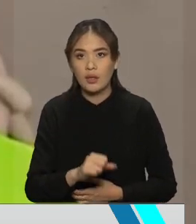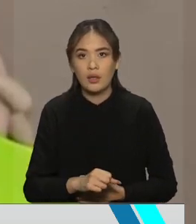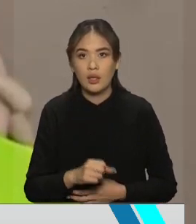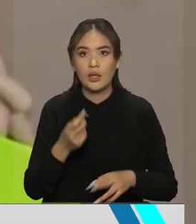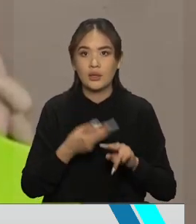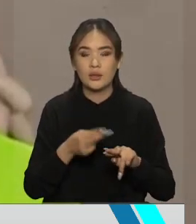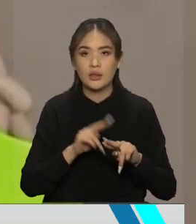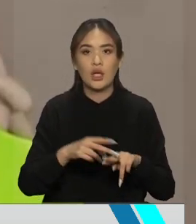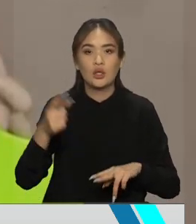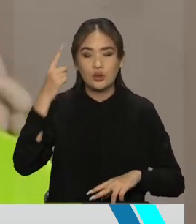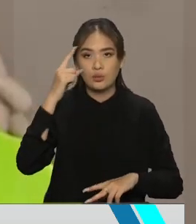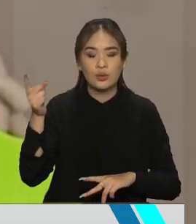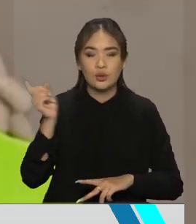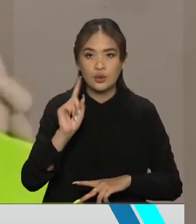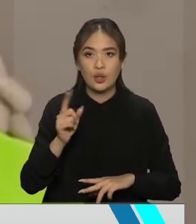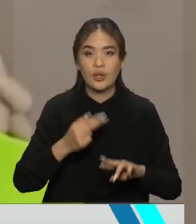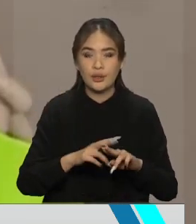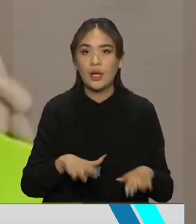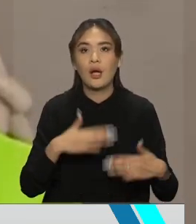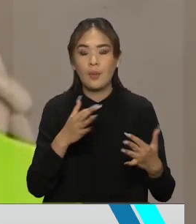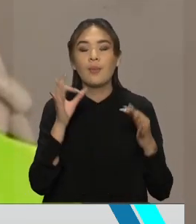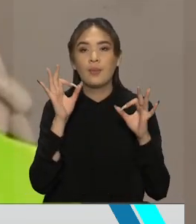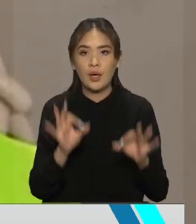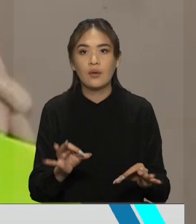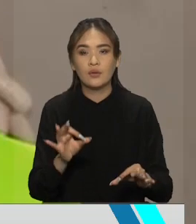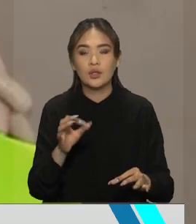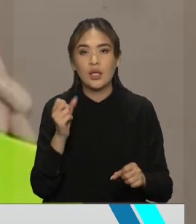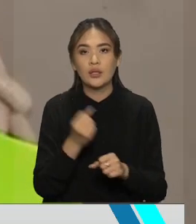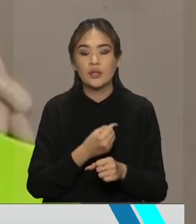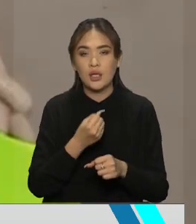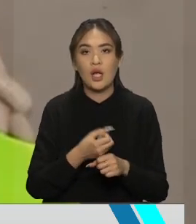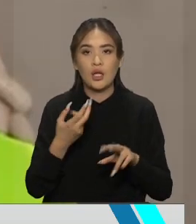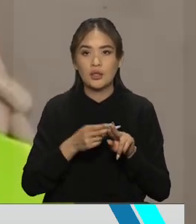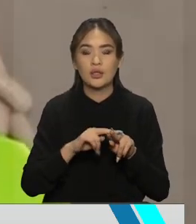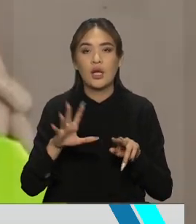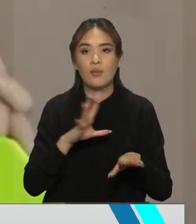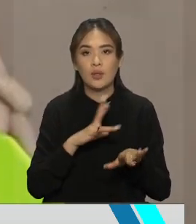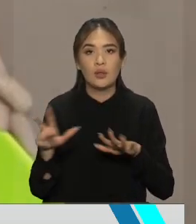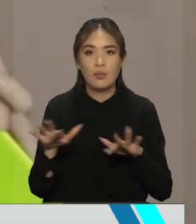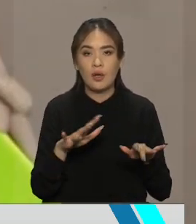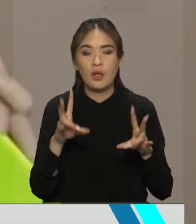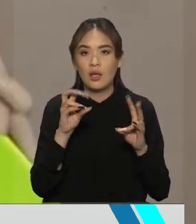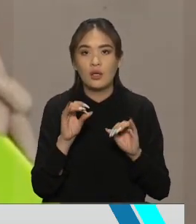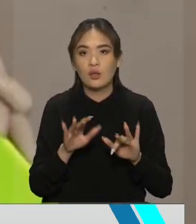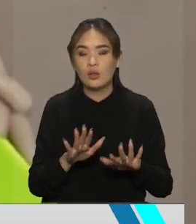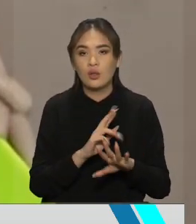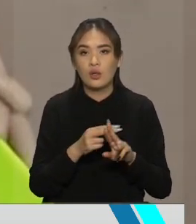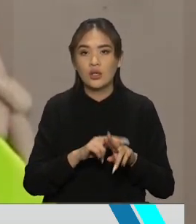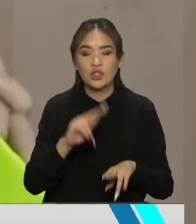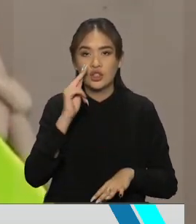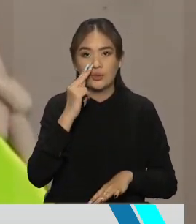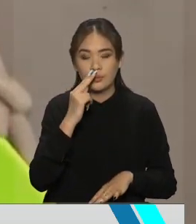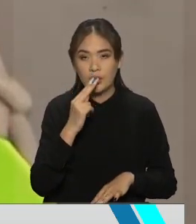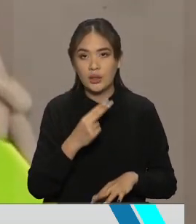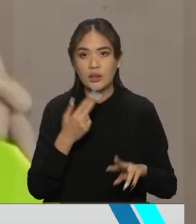этому я считаю Они очень правильно делают и желаю чтобы такие испытания проводились не только здесь в Шымкенте